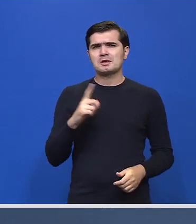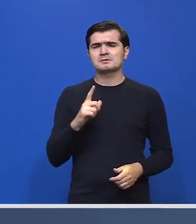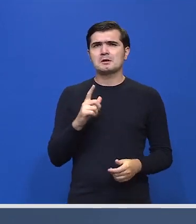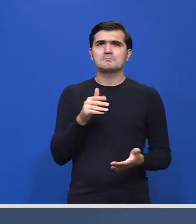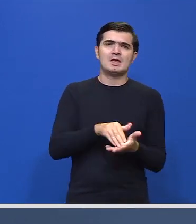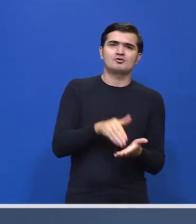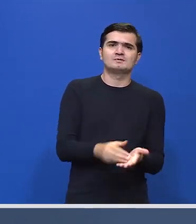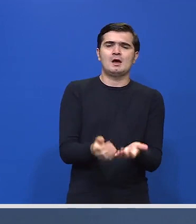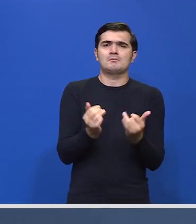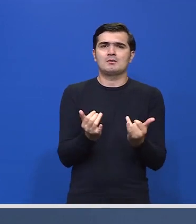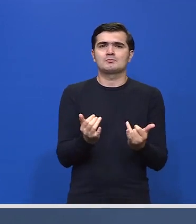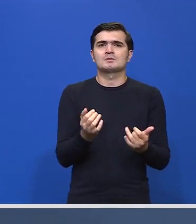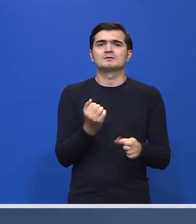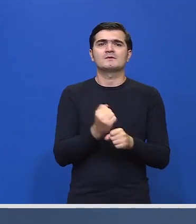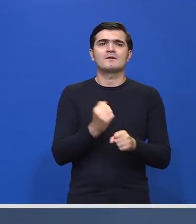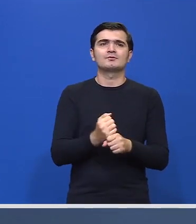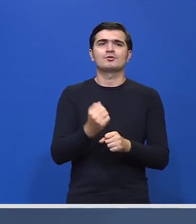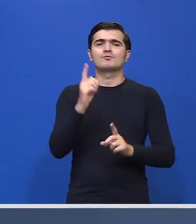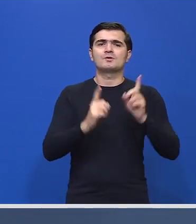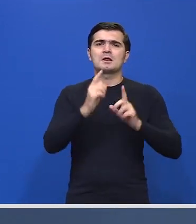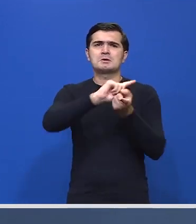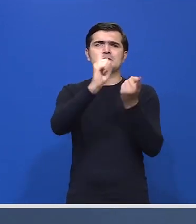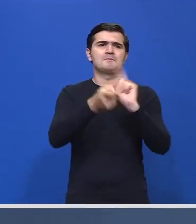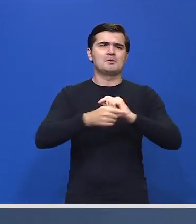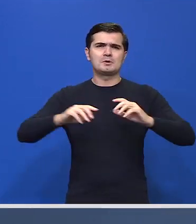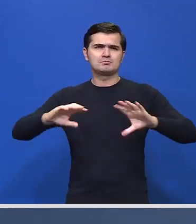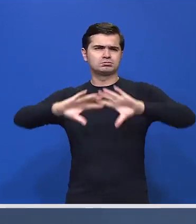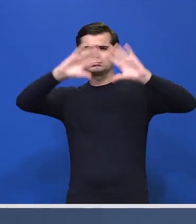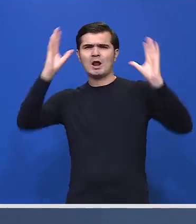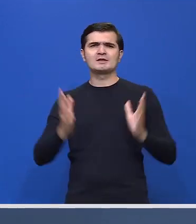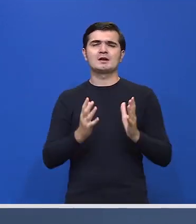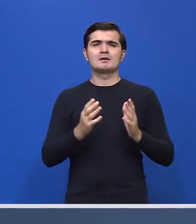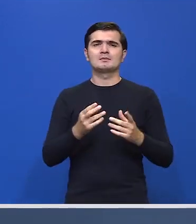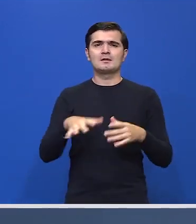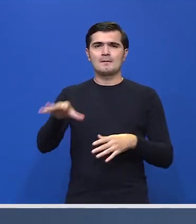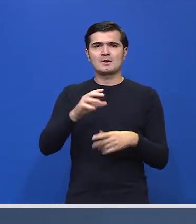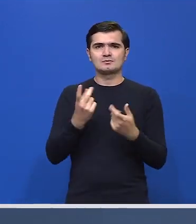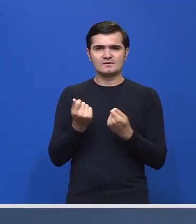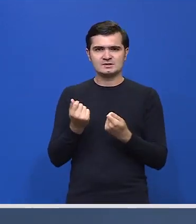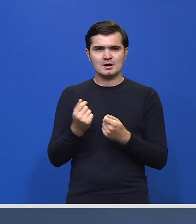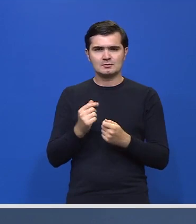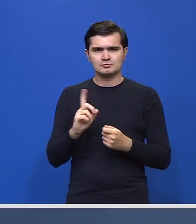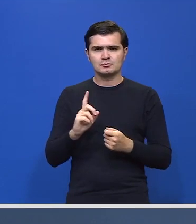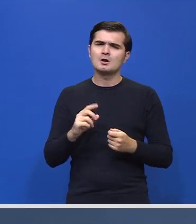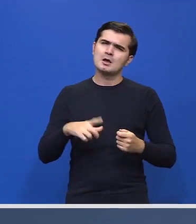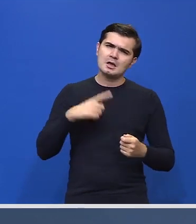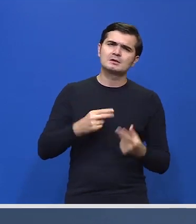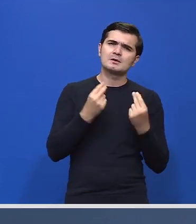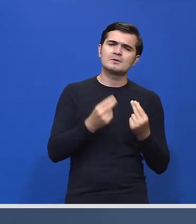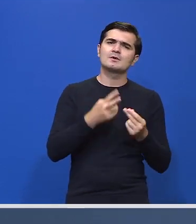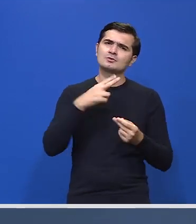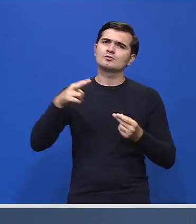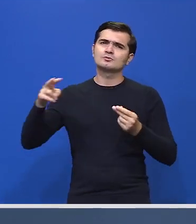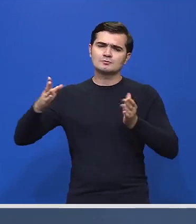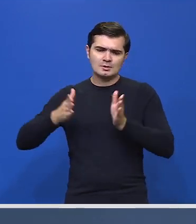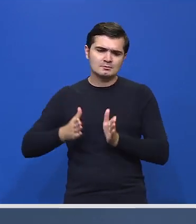nici necesar să facă ajustări radicale de mediu fiscal, ci este bine să-și continue traiectoria